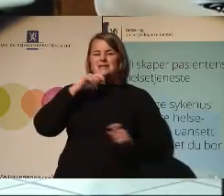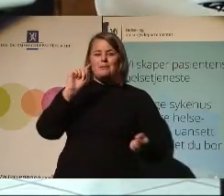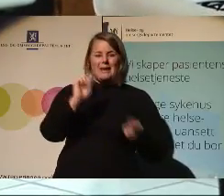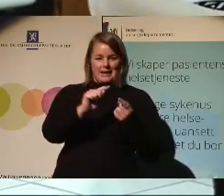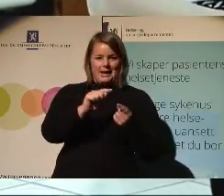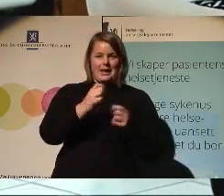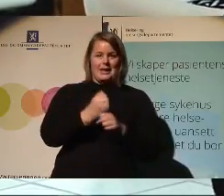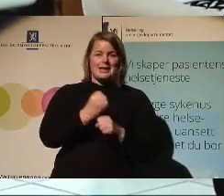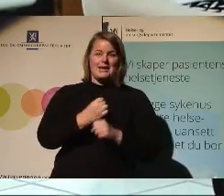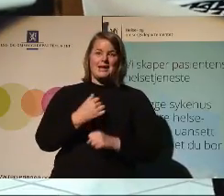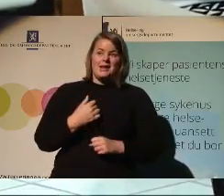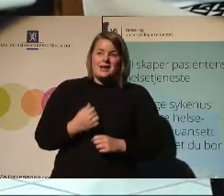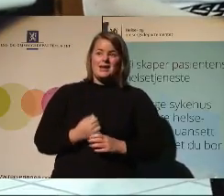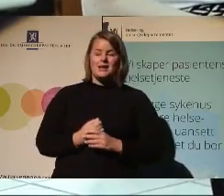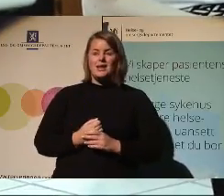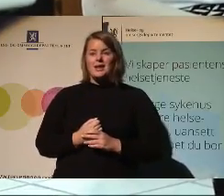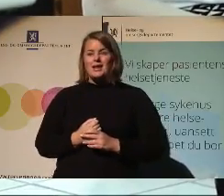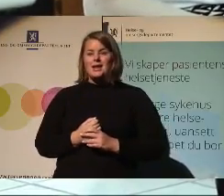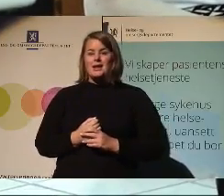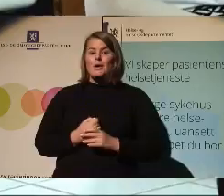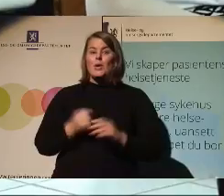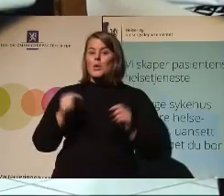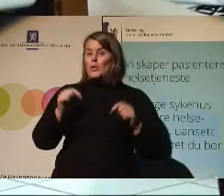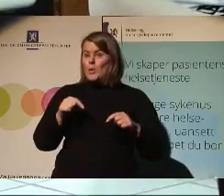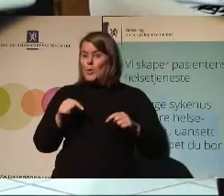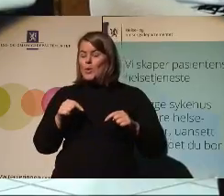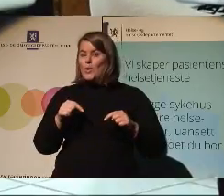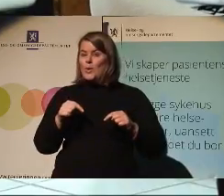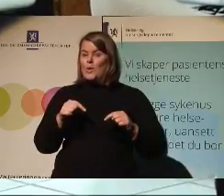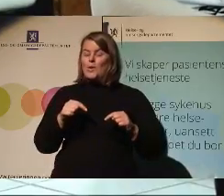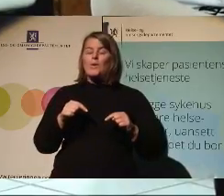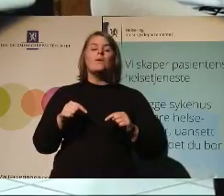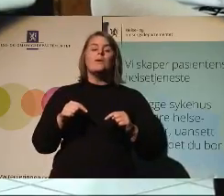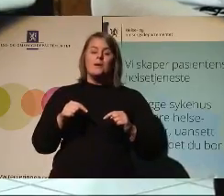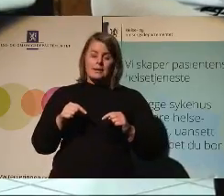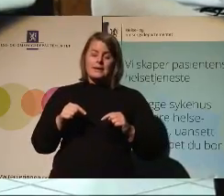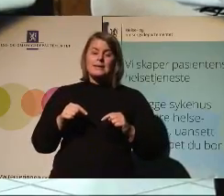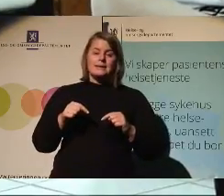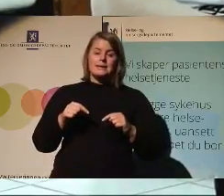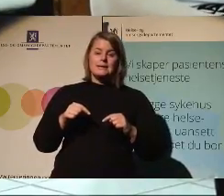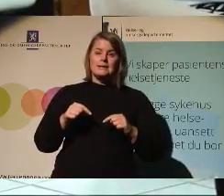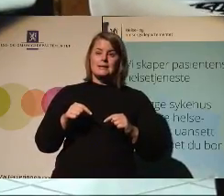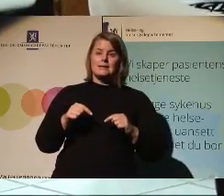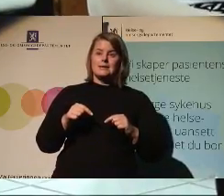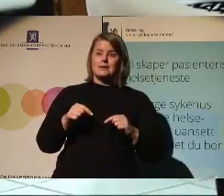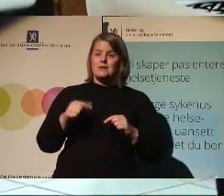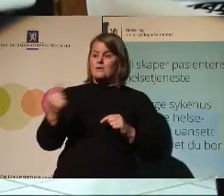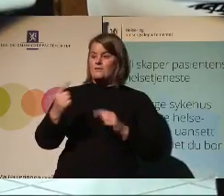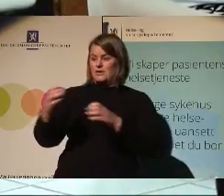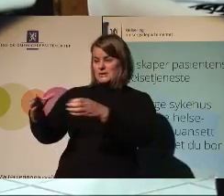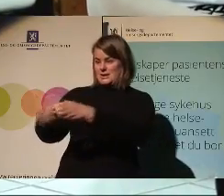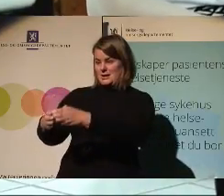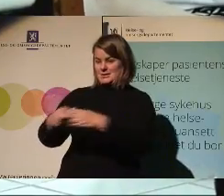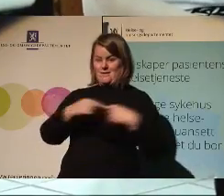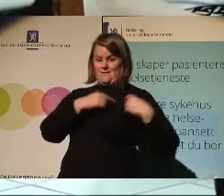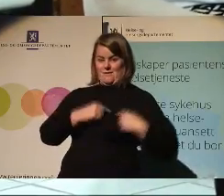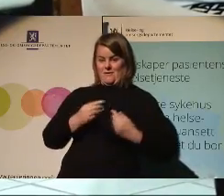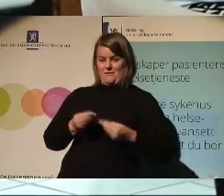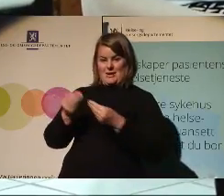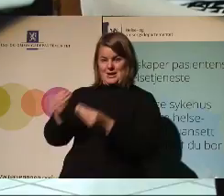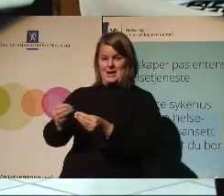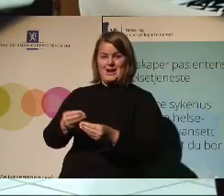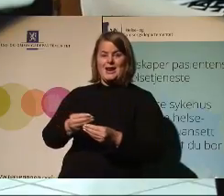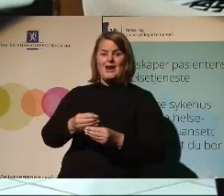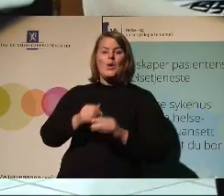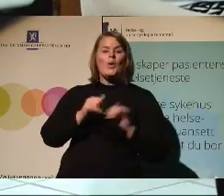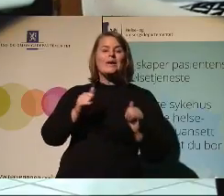da, egentlig. Så nå så har jeg da valgt å gi førsteklassingene vaffel og iste,